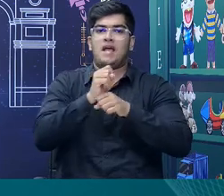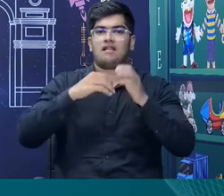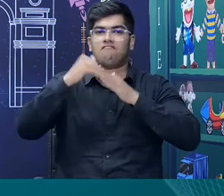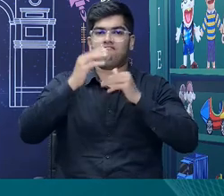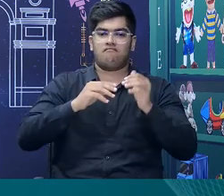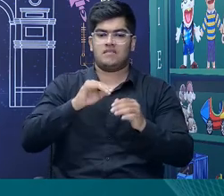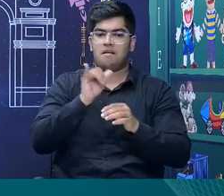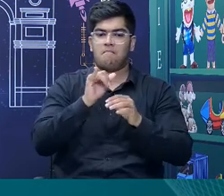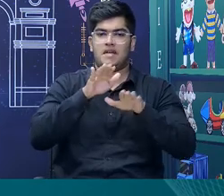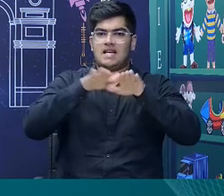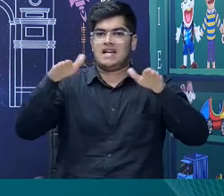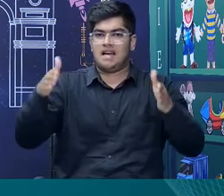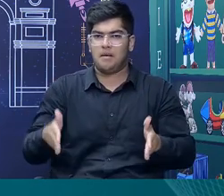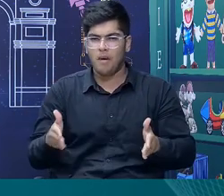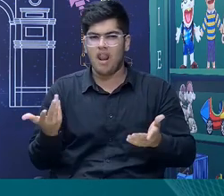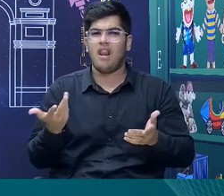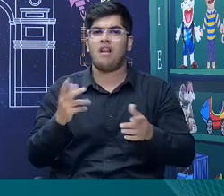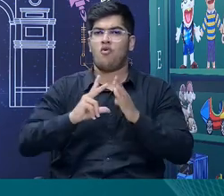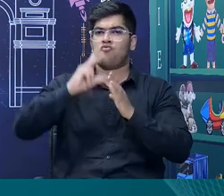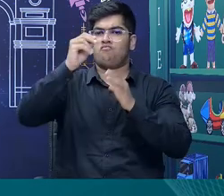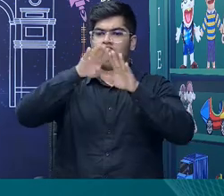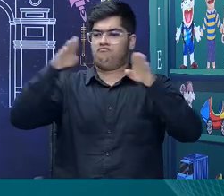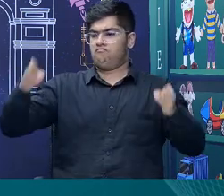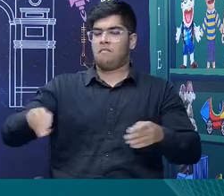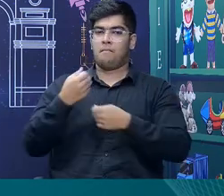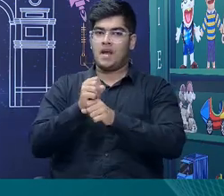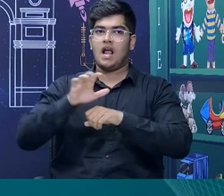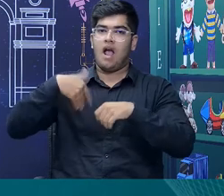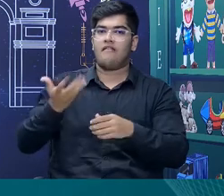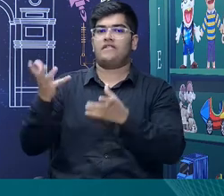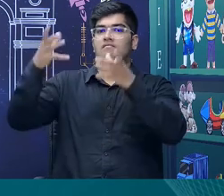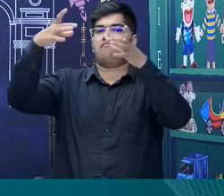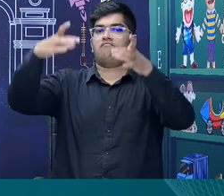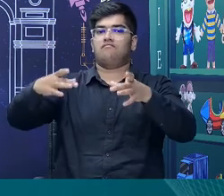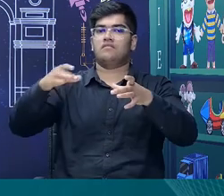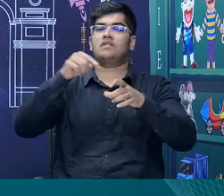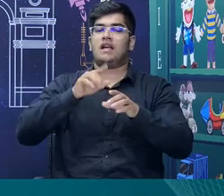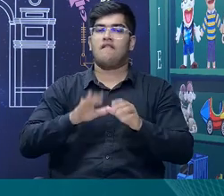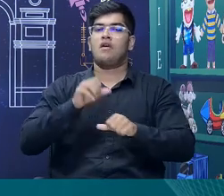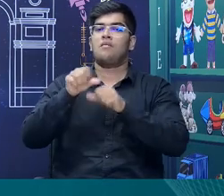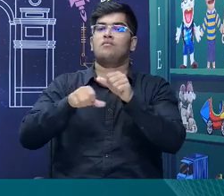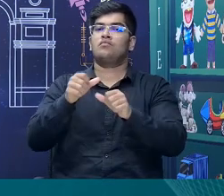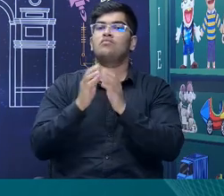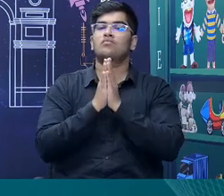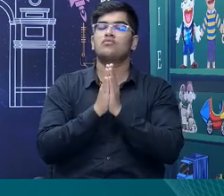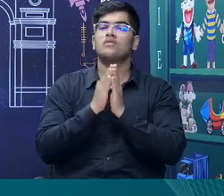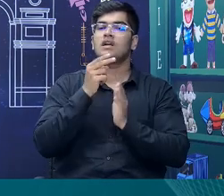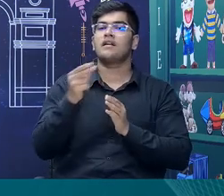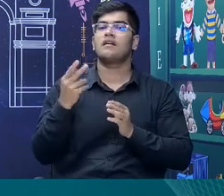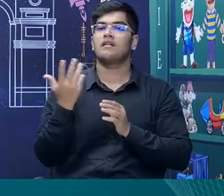जिसके ऊपर उन्हें स्थापित किया जाता है और फिर एक रिचुअल है जिसका नाम है